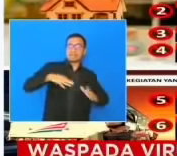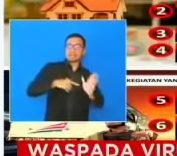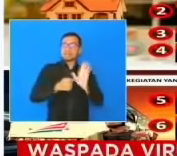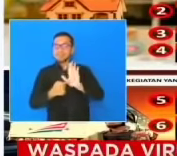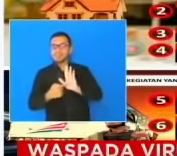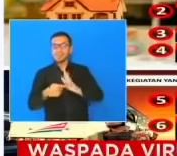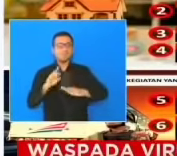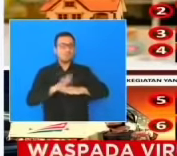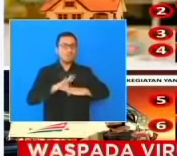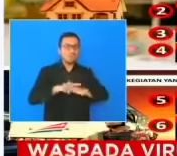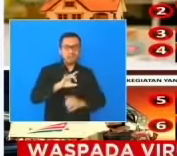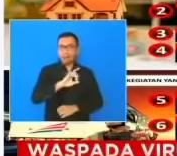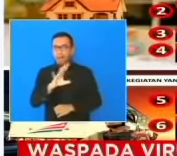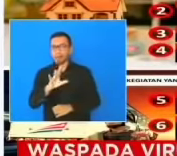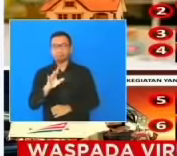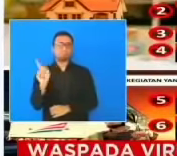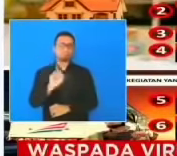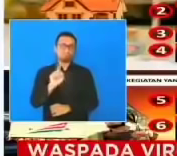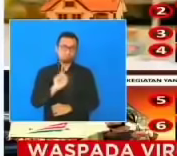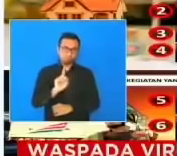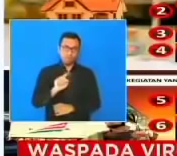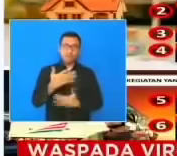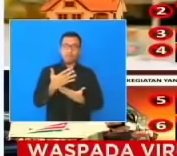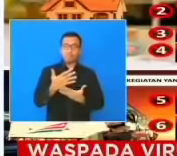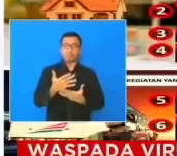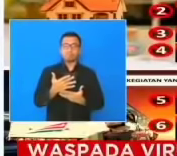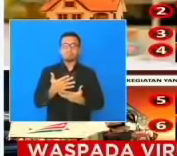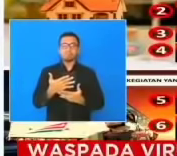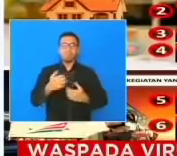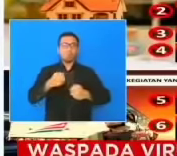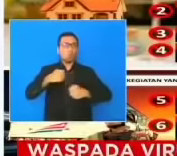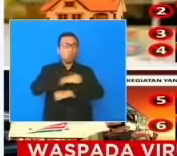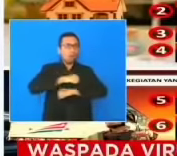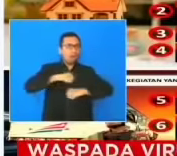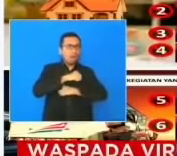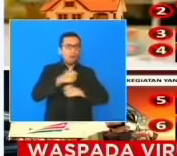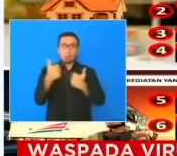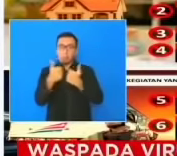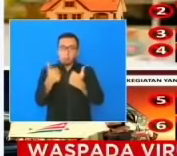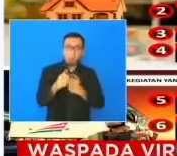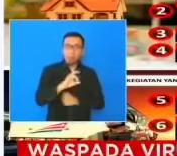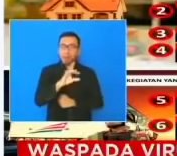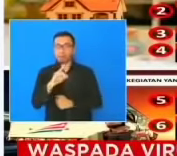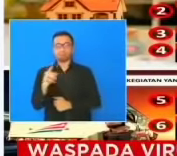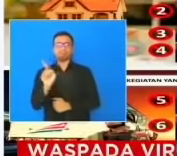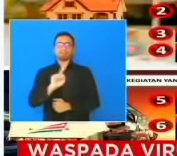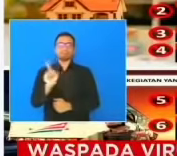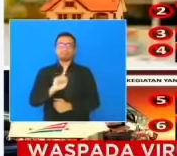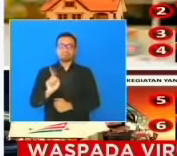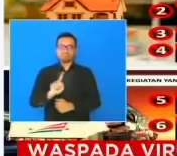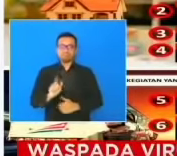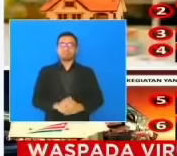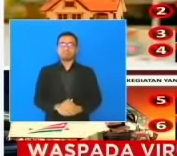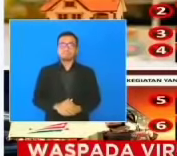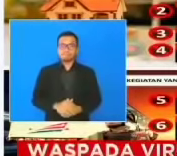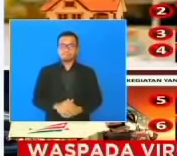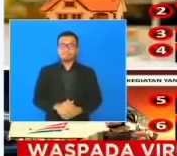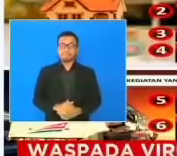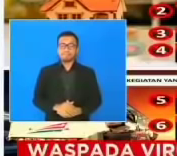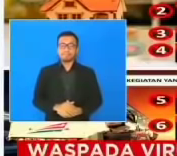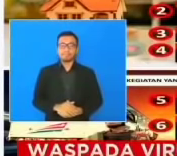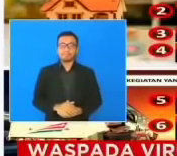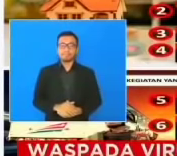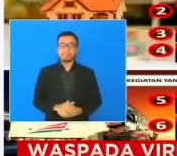budaya, ataupun alasan-alasan pertandingan olahraga dan sebagainya. Oleh karena